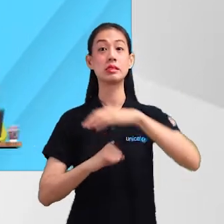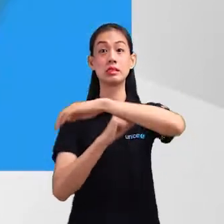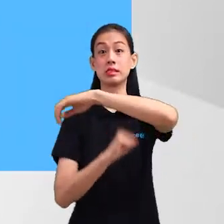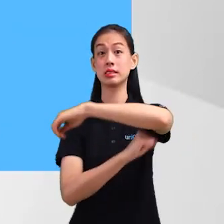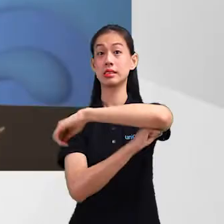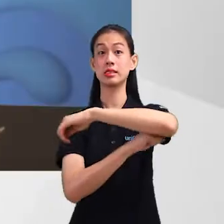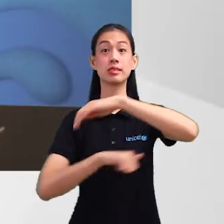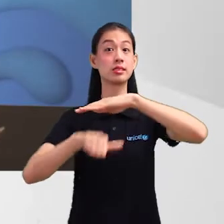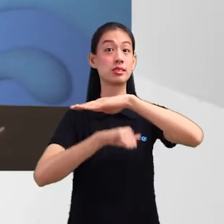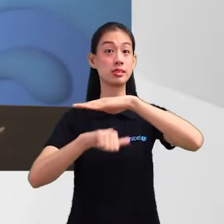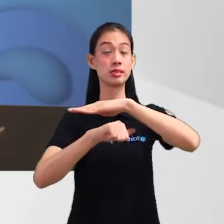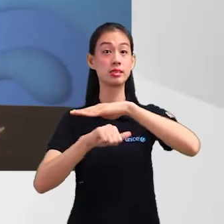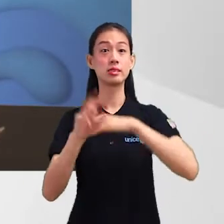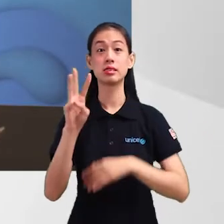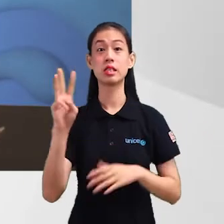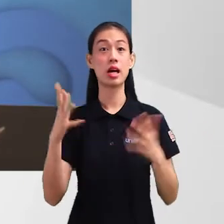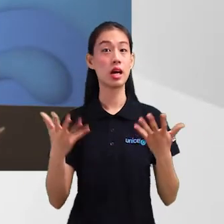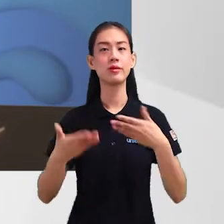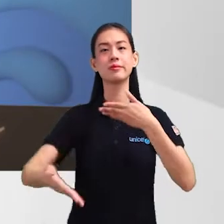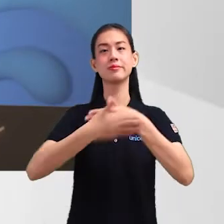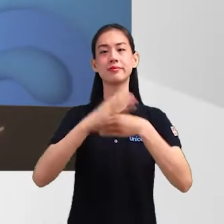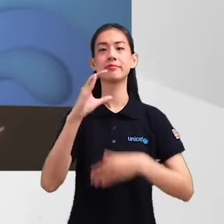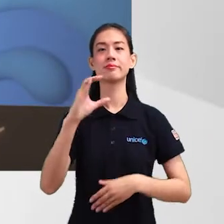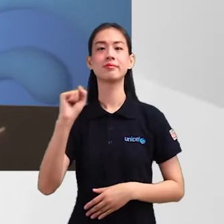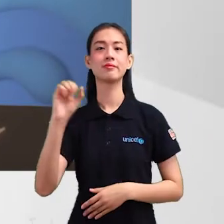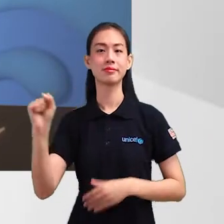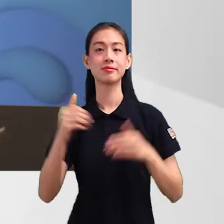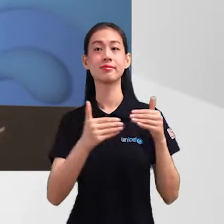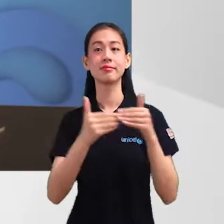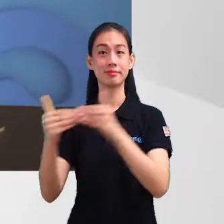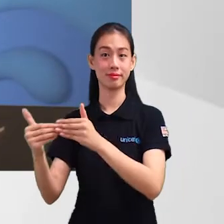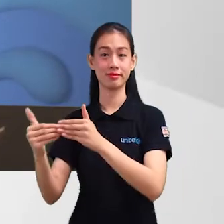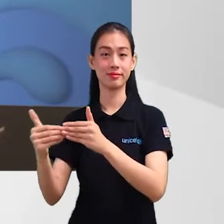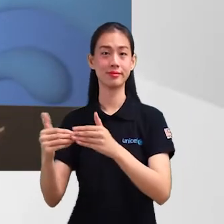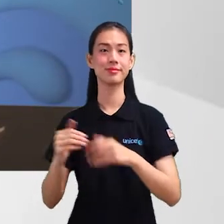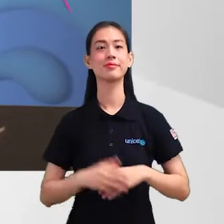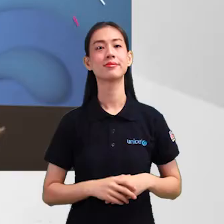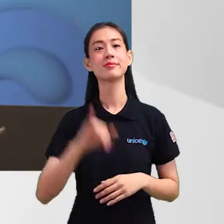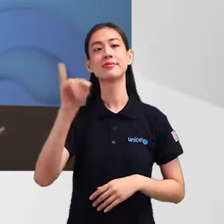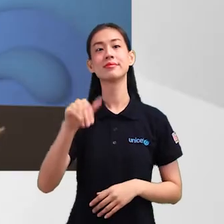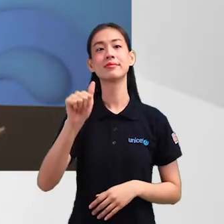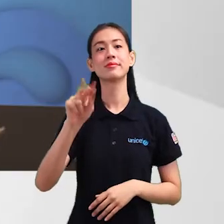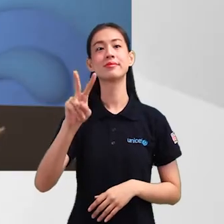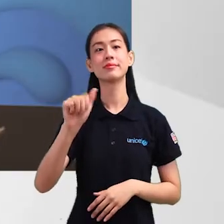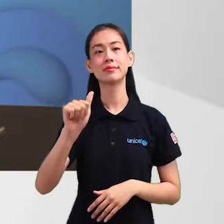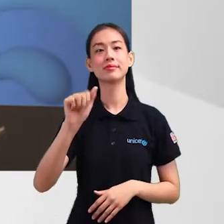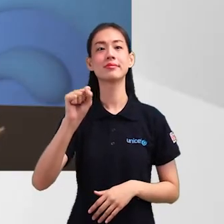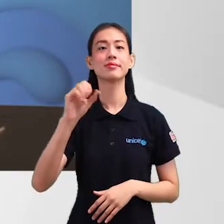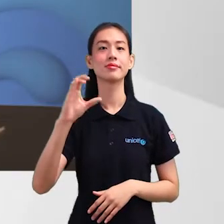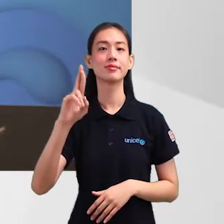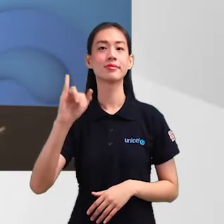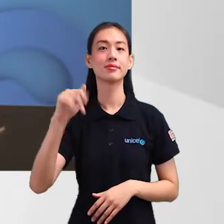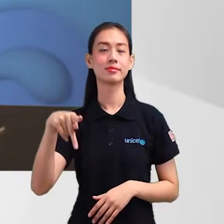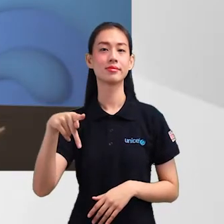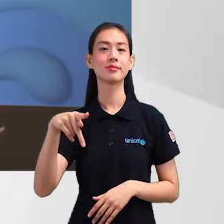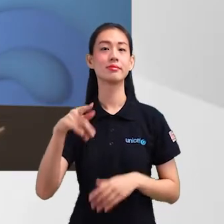pelayar web. Ini adalah struktur asas laman web. Kita akan kembali semula kepada CSS di video yang seterusnya dan JavaScript